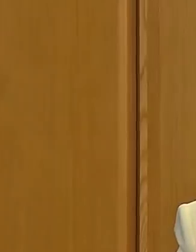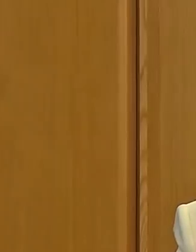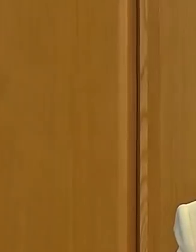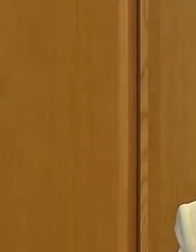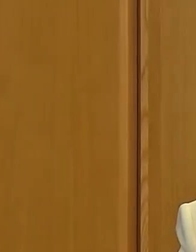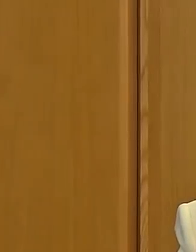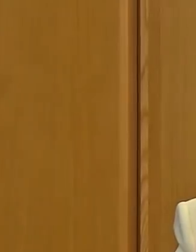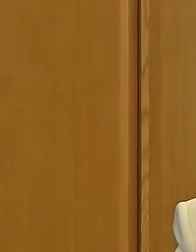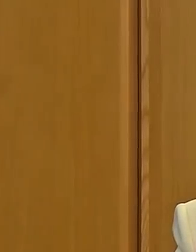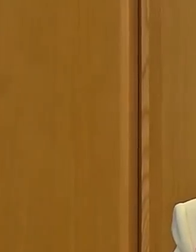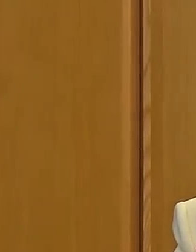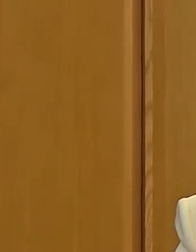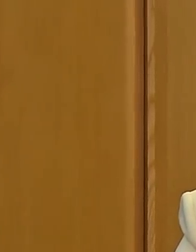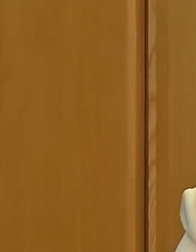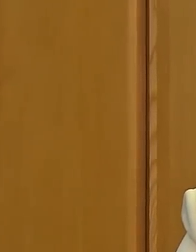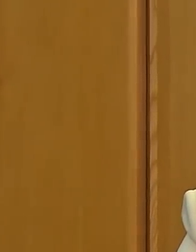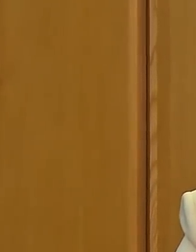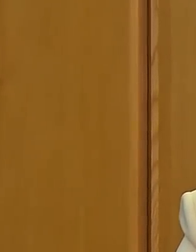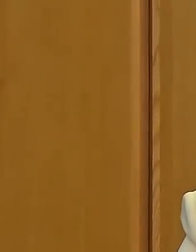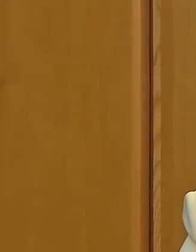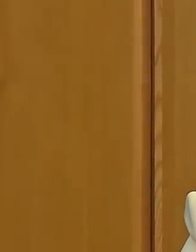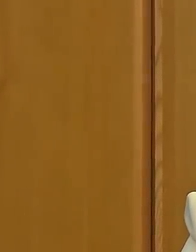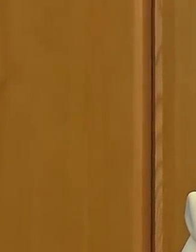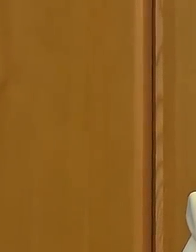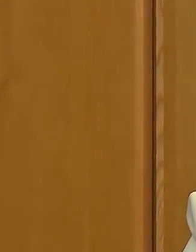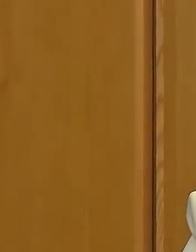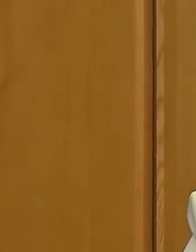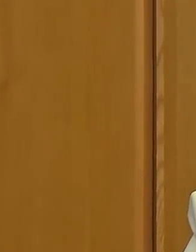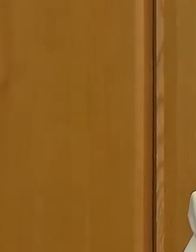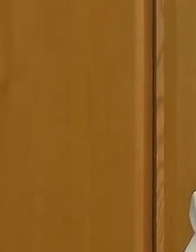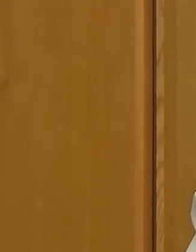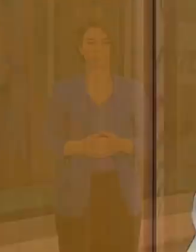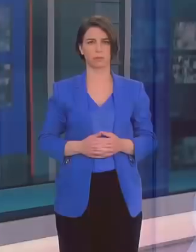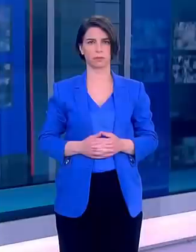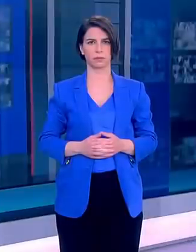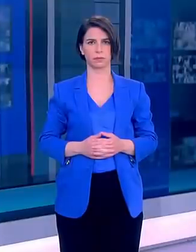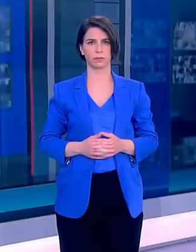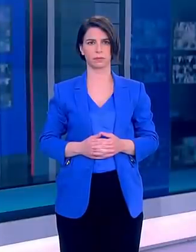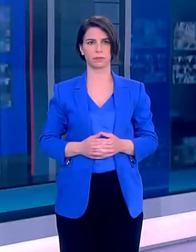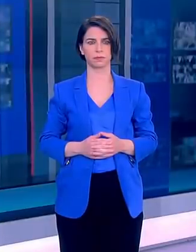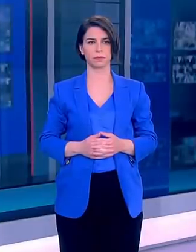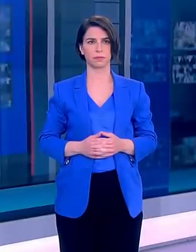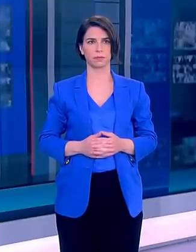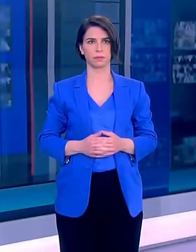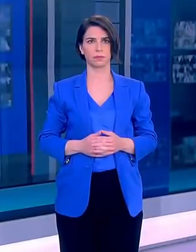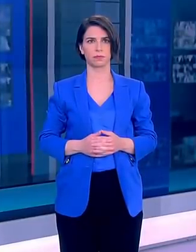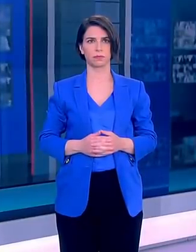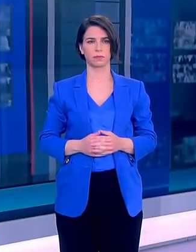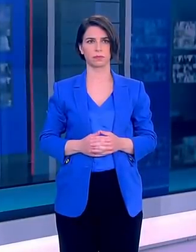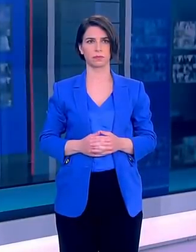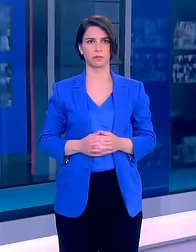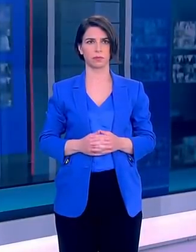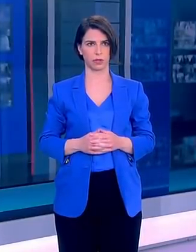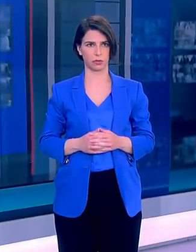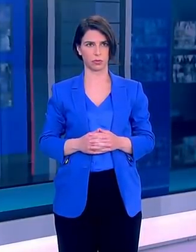πολύ, κύριε Πρωθυπουργέ. Προχωράμε τώρα στις ερωτήσεις. Πρώτη ερώτηση, ο κύριος Σπύρος Μορελάτος από τον τηλεοπτικό σταθμό Αντένα και το